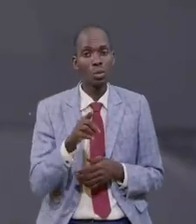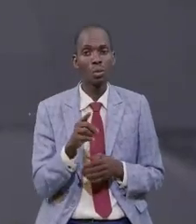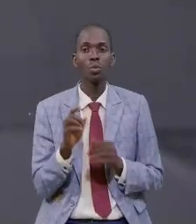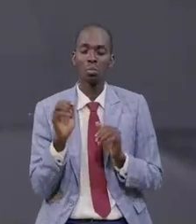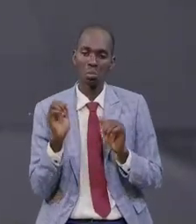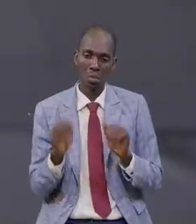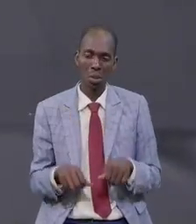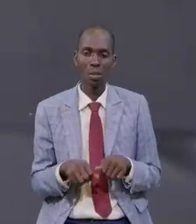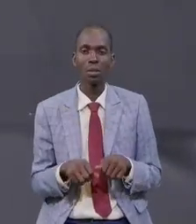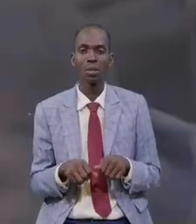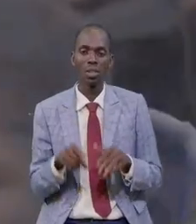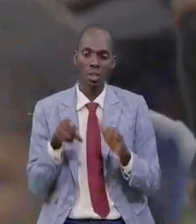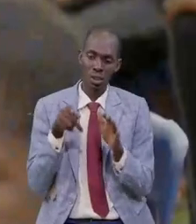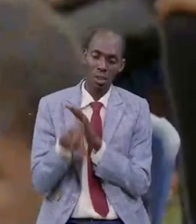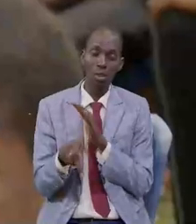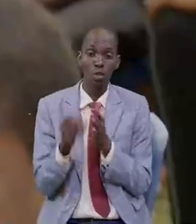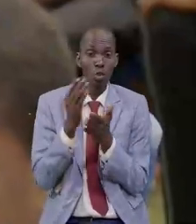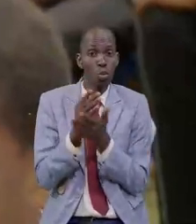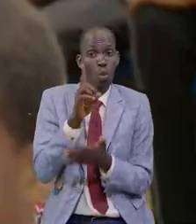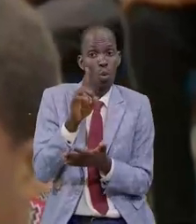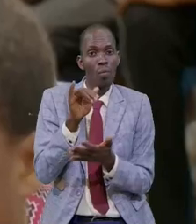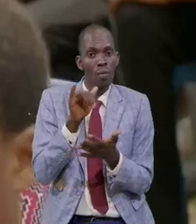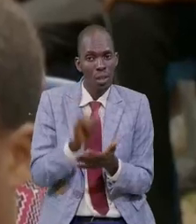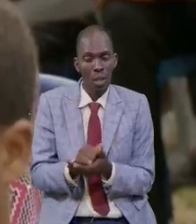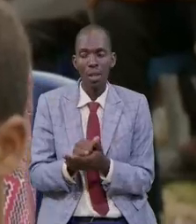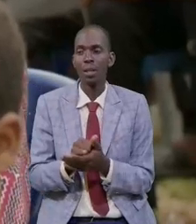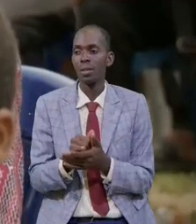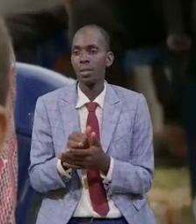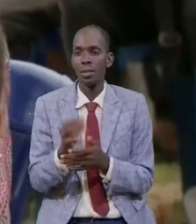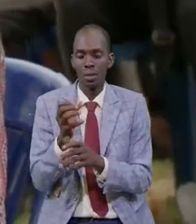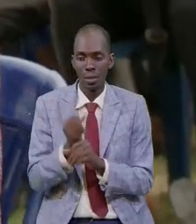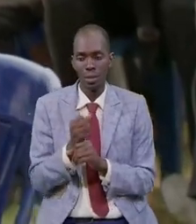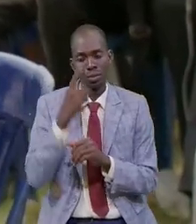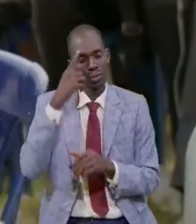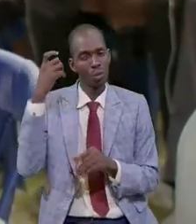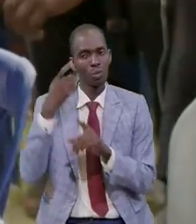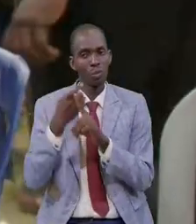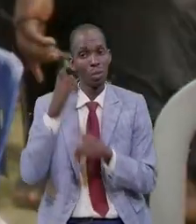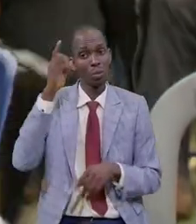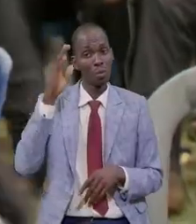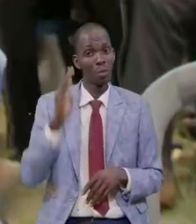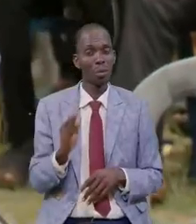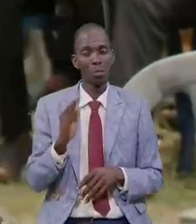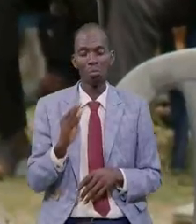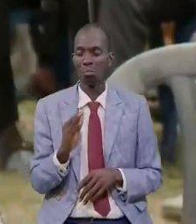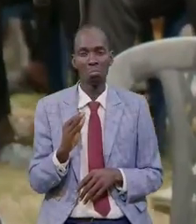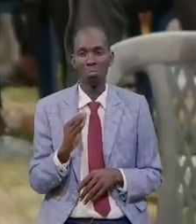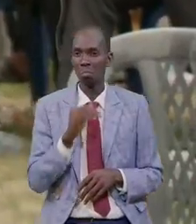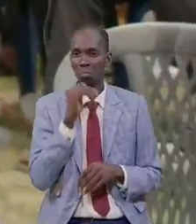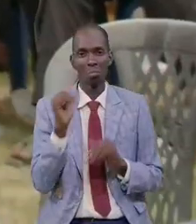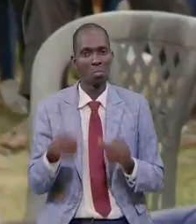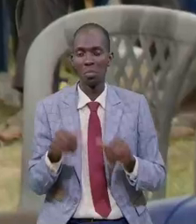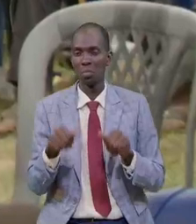pas de rêve de Dieu mais vous ne pouvez pas tuer quelqu'un le rêveur qui a reçu un rêve venant de Dieu